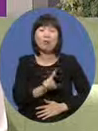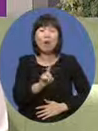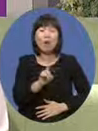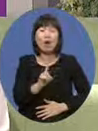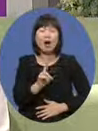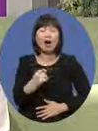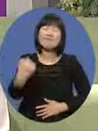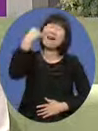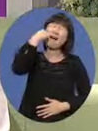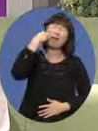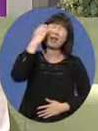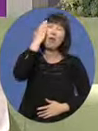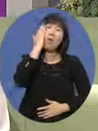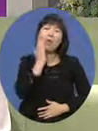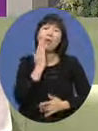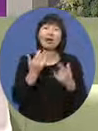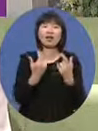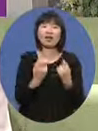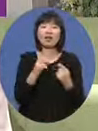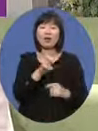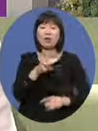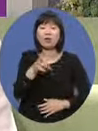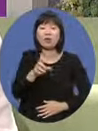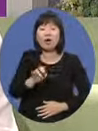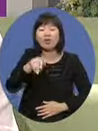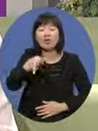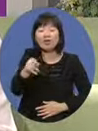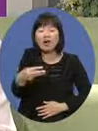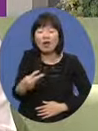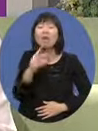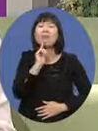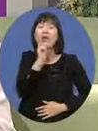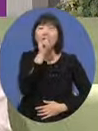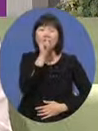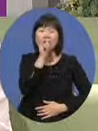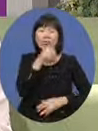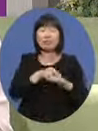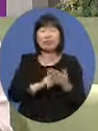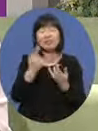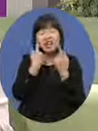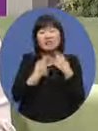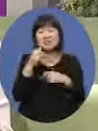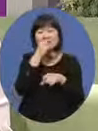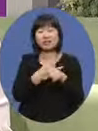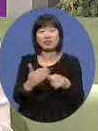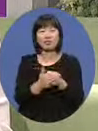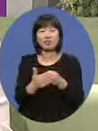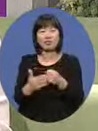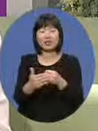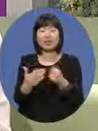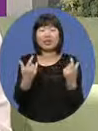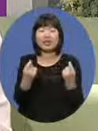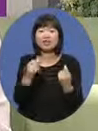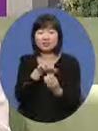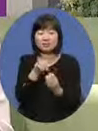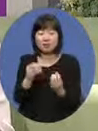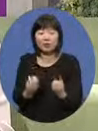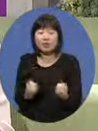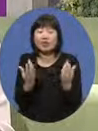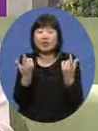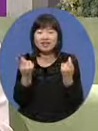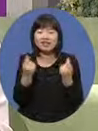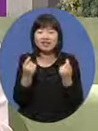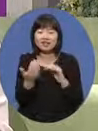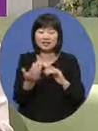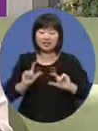네네. 그래서, 그래서 멍절이다고 얘기하고 그다음에 네. 이제 그 명절을 이제 전후해서 네. 이런 아까 이제 이런